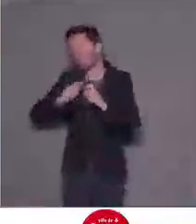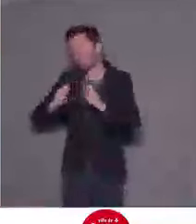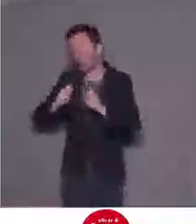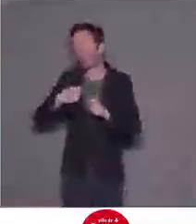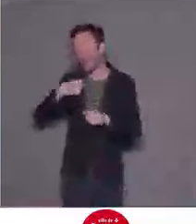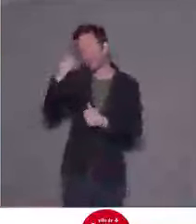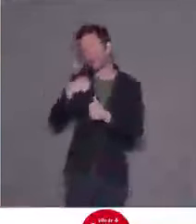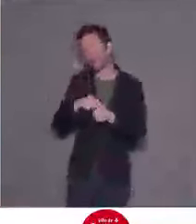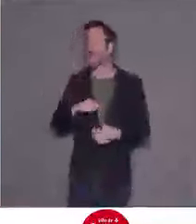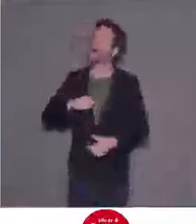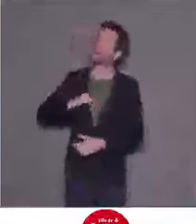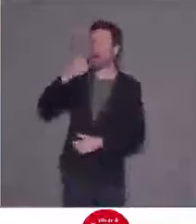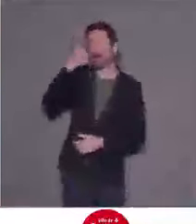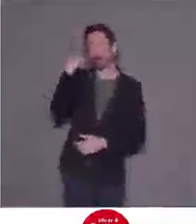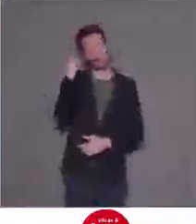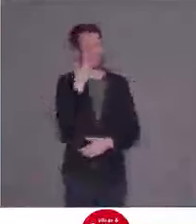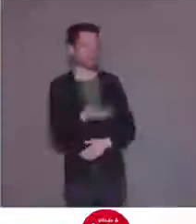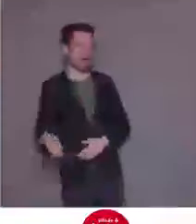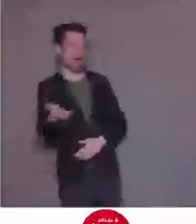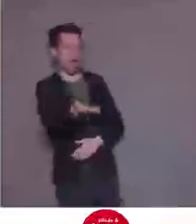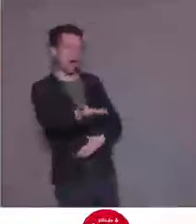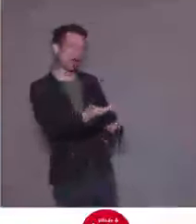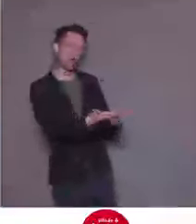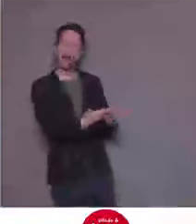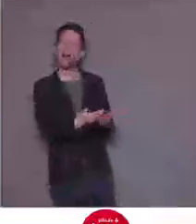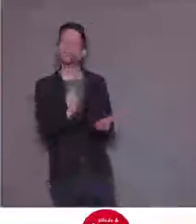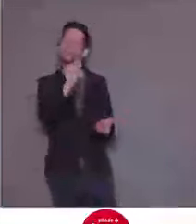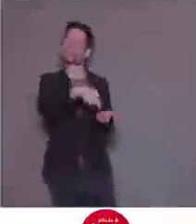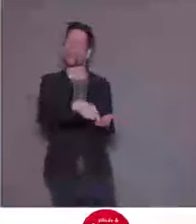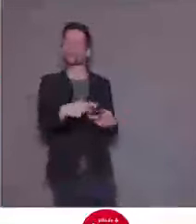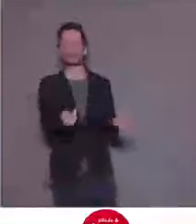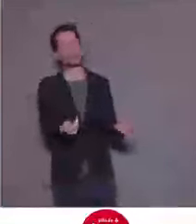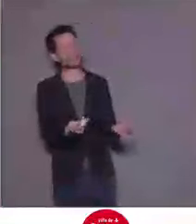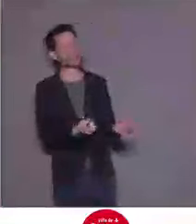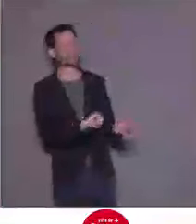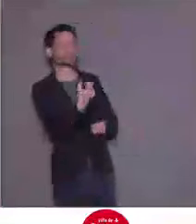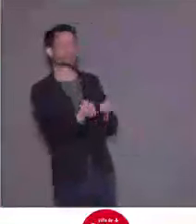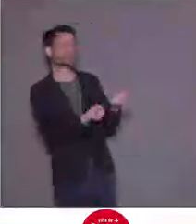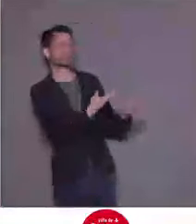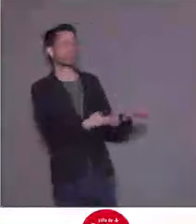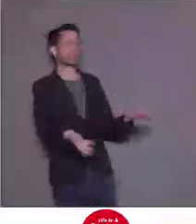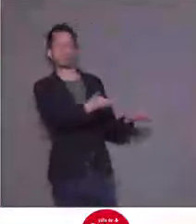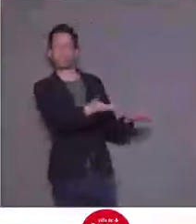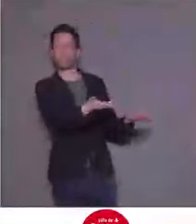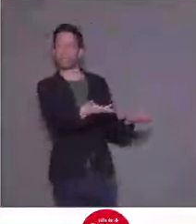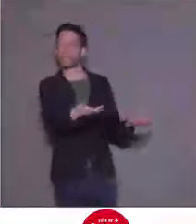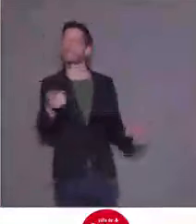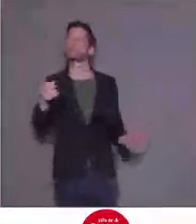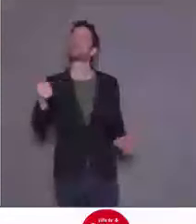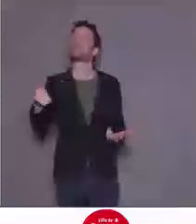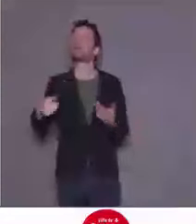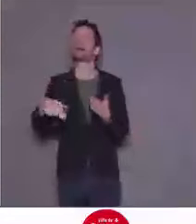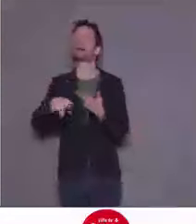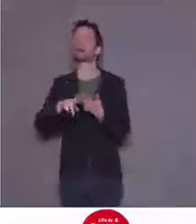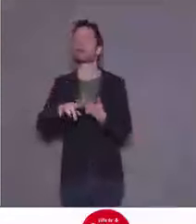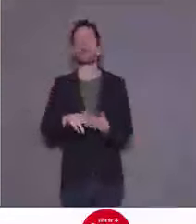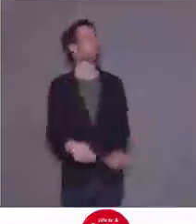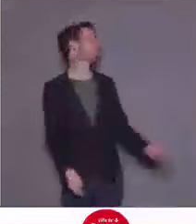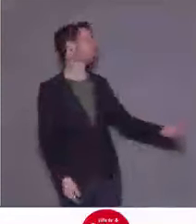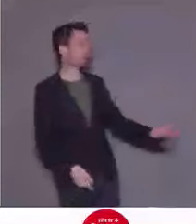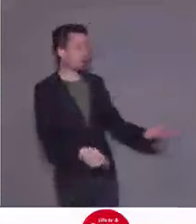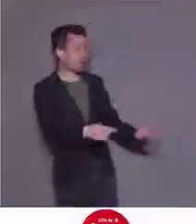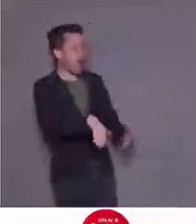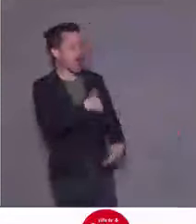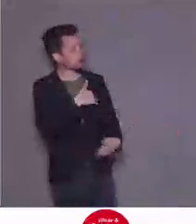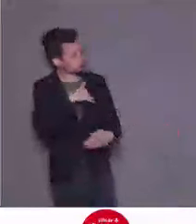j'avais déploré l'état d'un nombre certain de nos LIC. Me répondant alors, vous m'aviez soupçonné de dénigrer